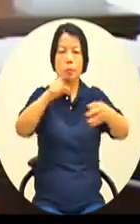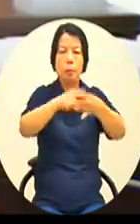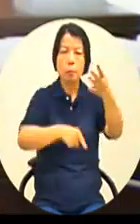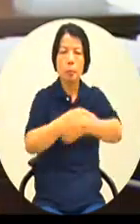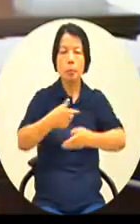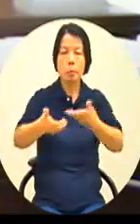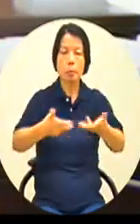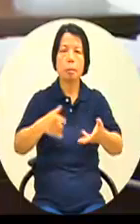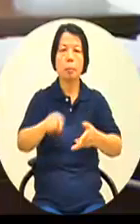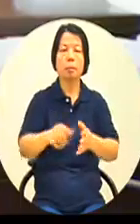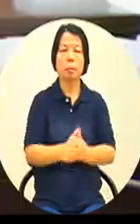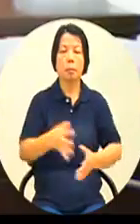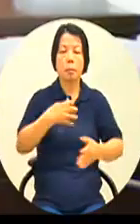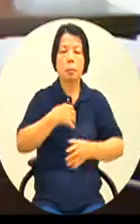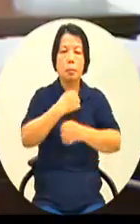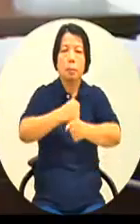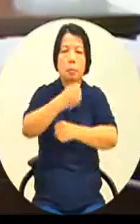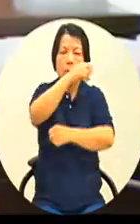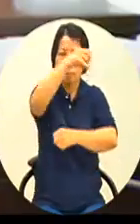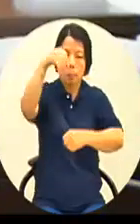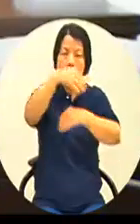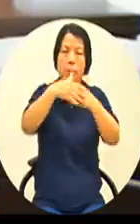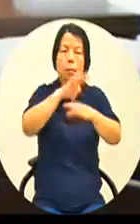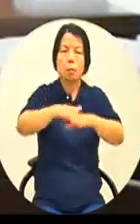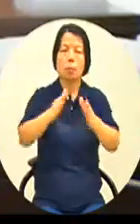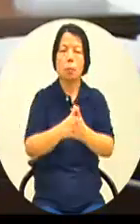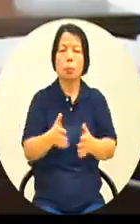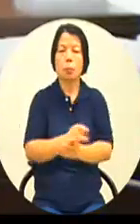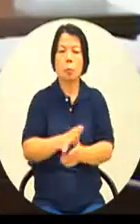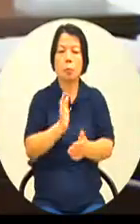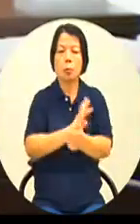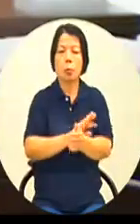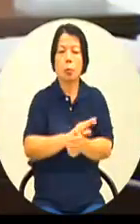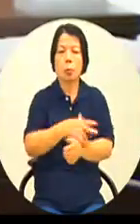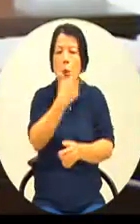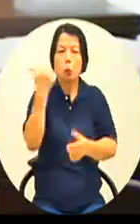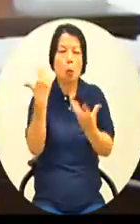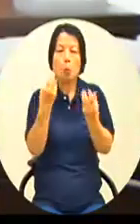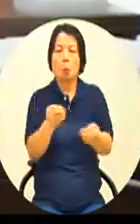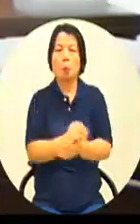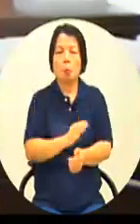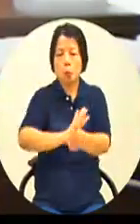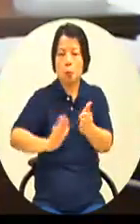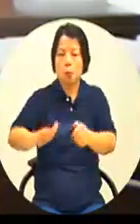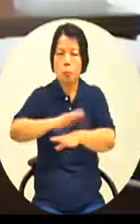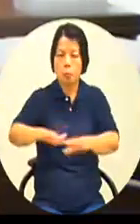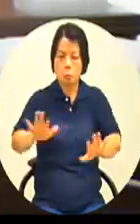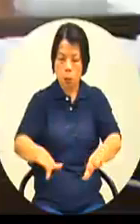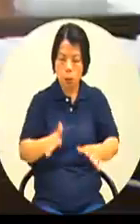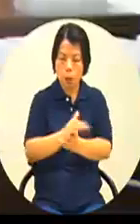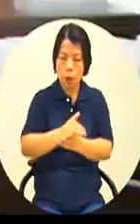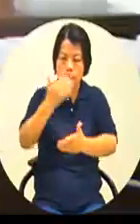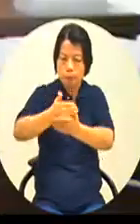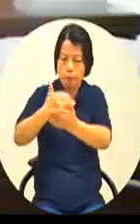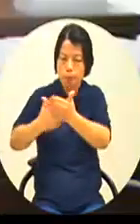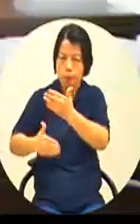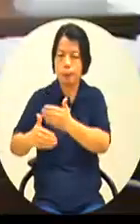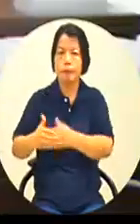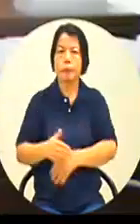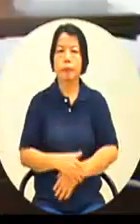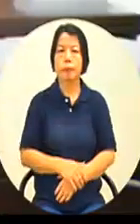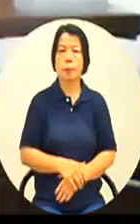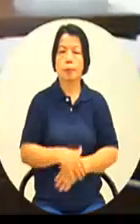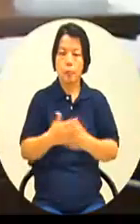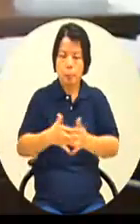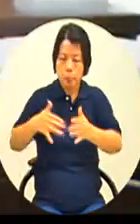们的蛤蟆星的居民一定会受到不方便，那不方便我们要降到最低最低，好、哦。抱